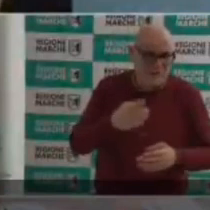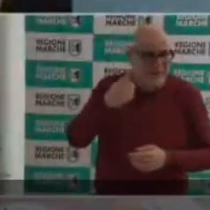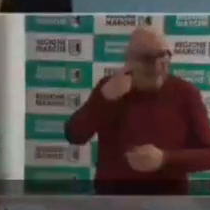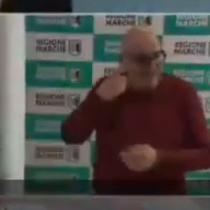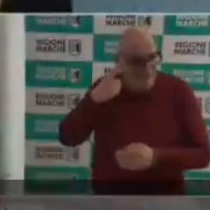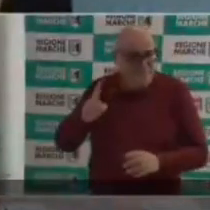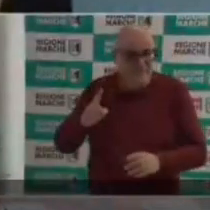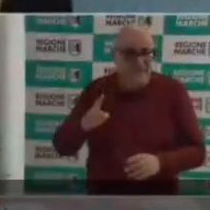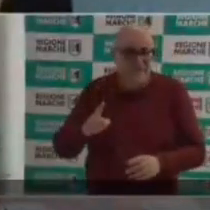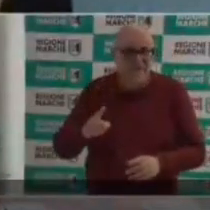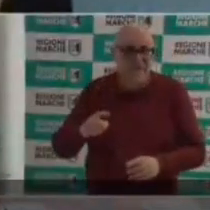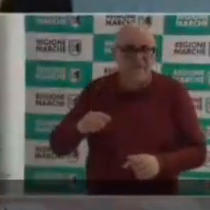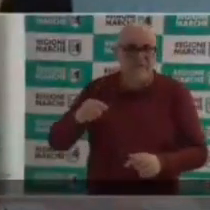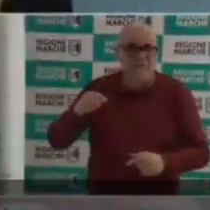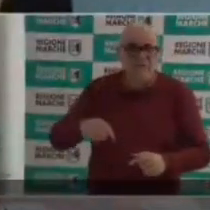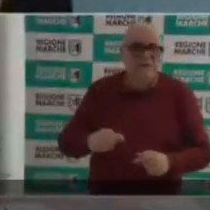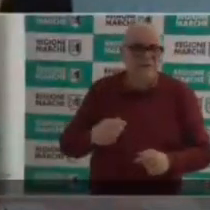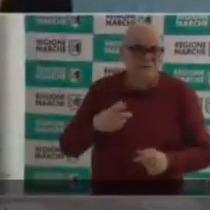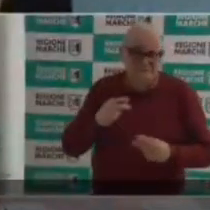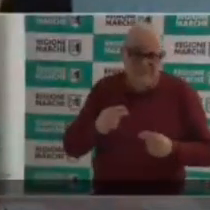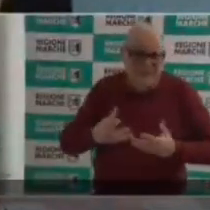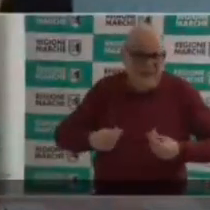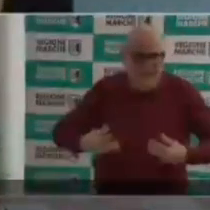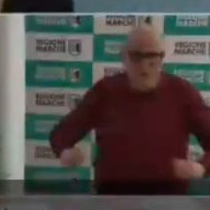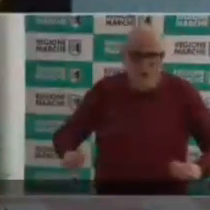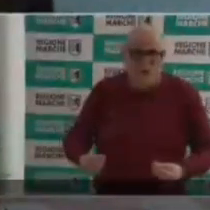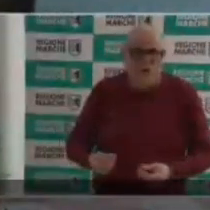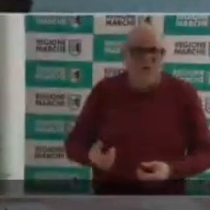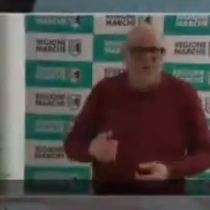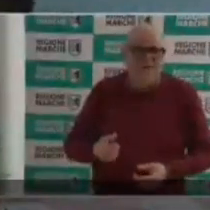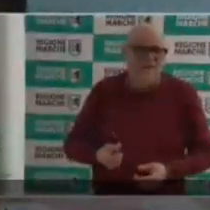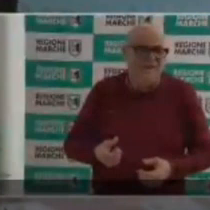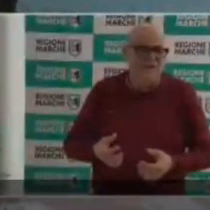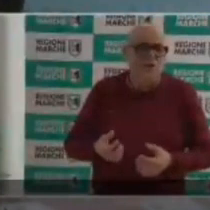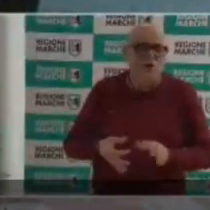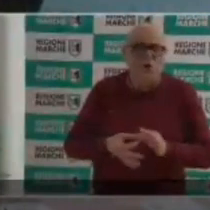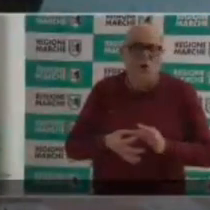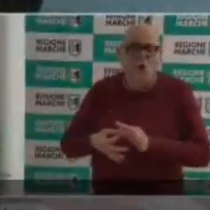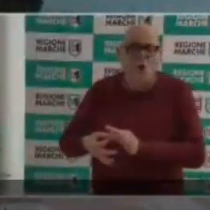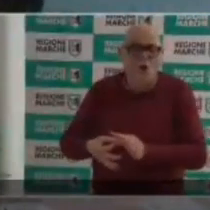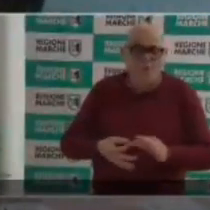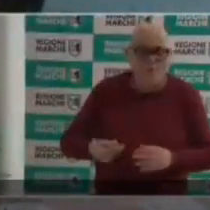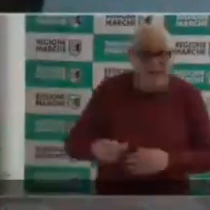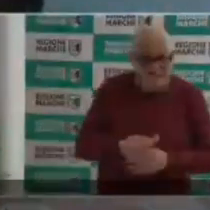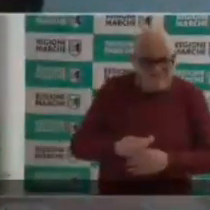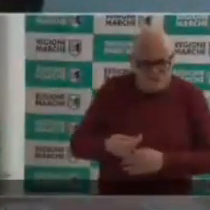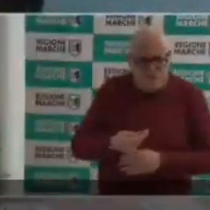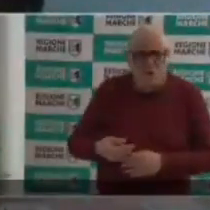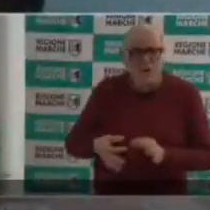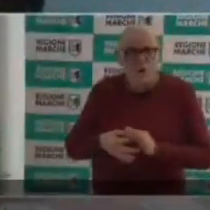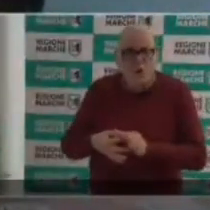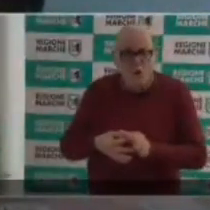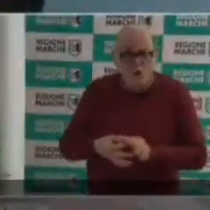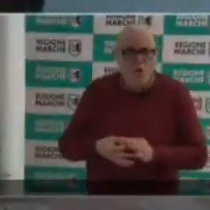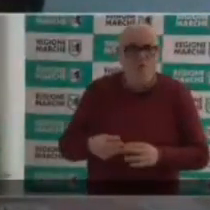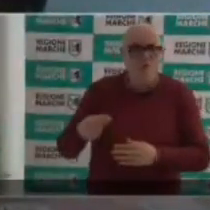parla spessissimo di coprogrammazione, di coprogettare servizi insieme, e noi così ci siamo mossi,